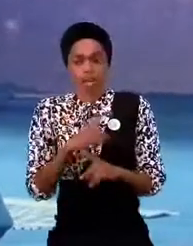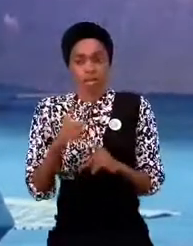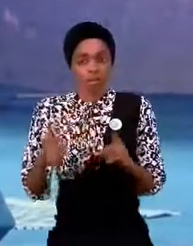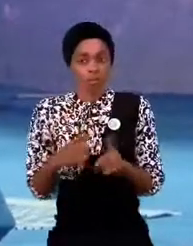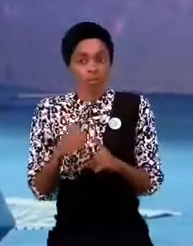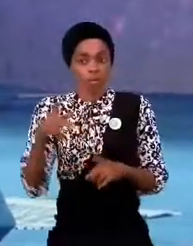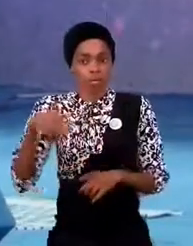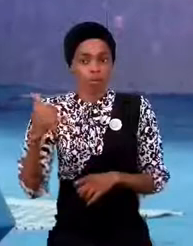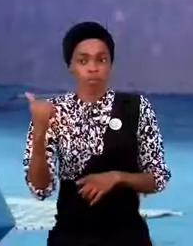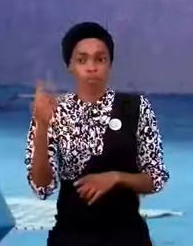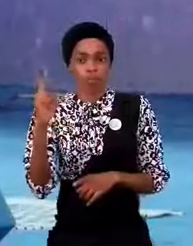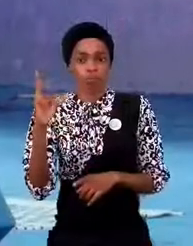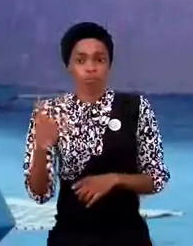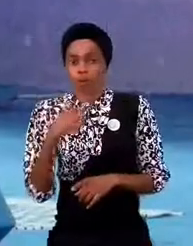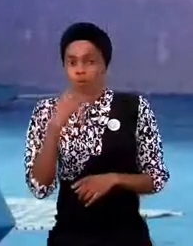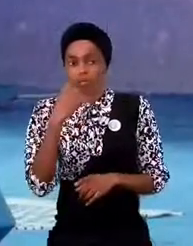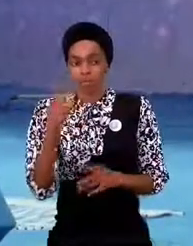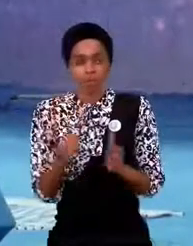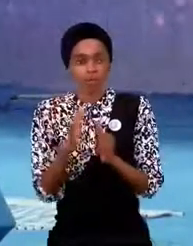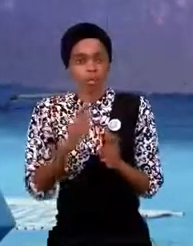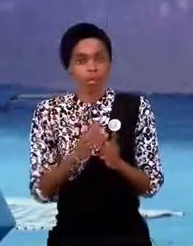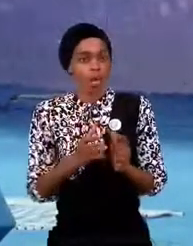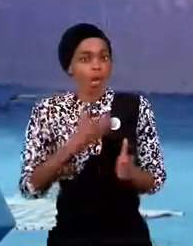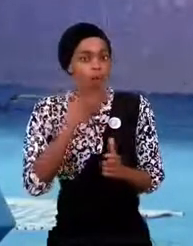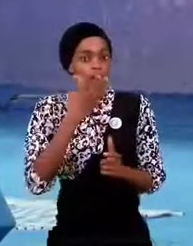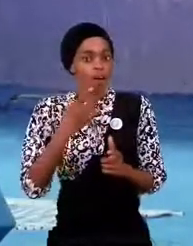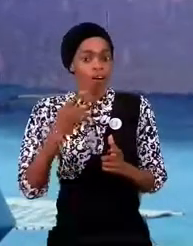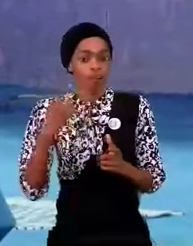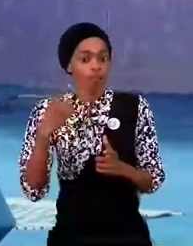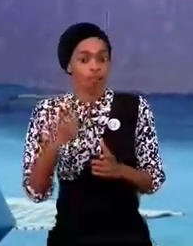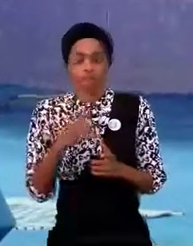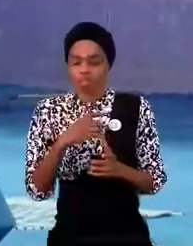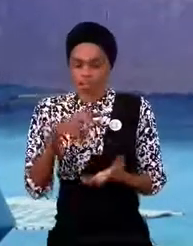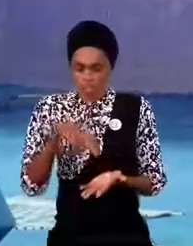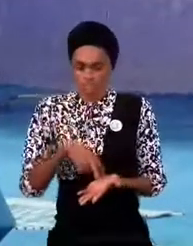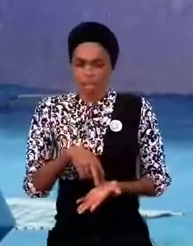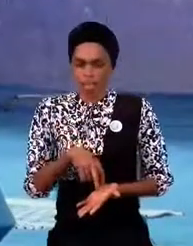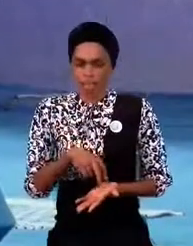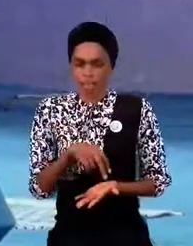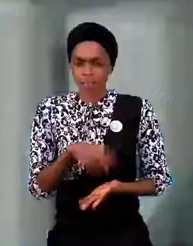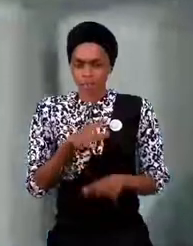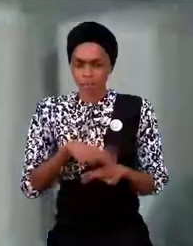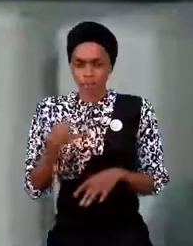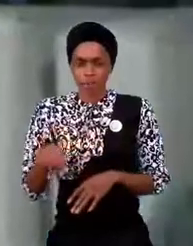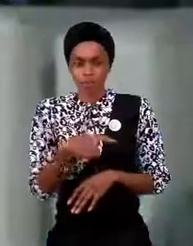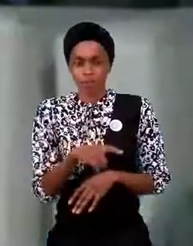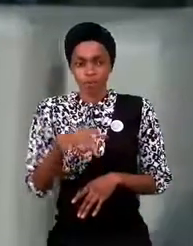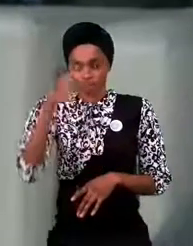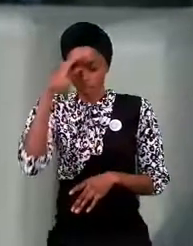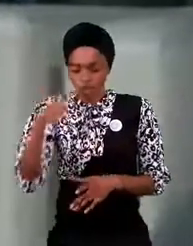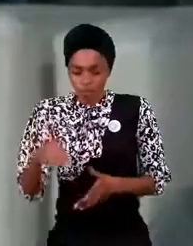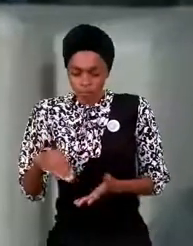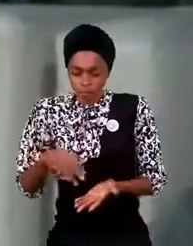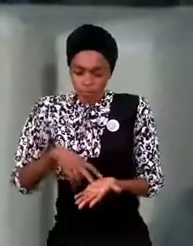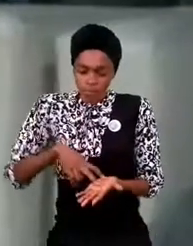sur tes pieds. » Et il se leva d'un bond et marcha. Cela lui est arrivé. Ça va